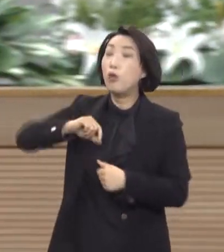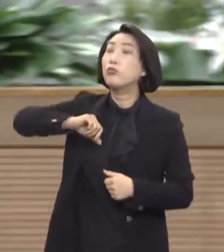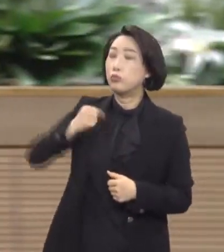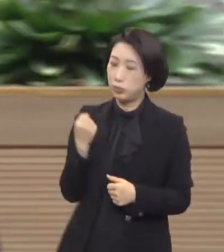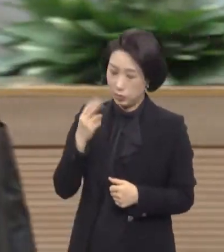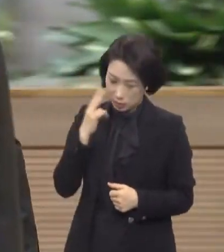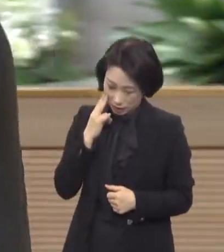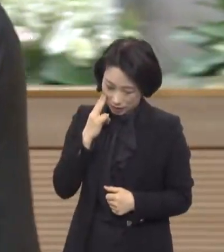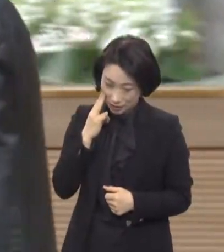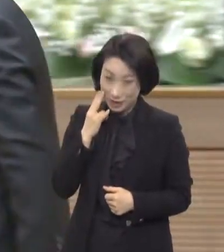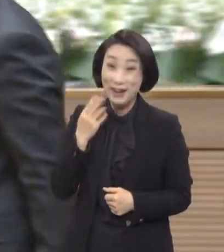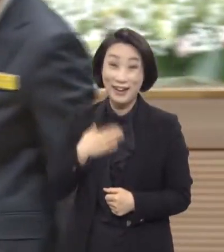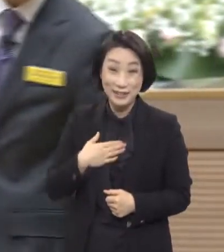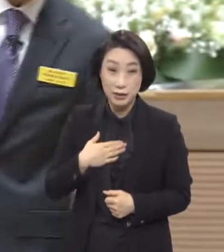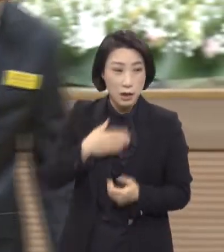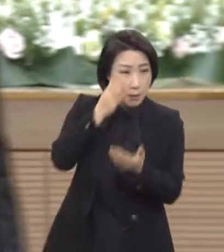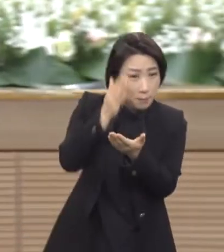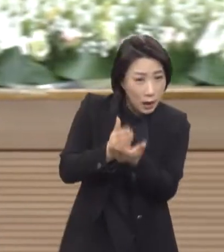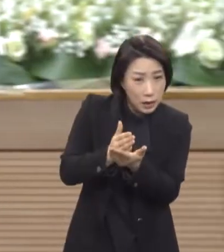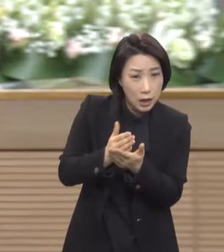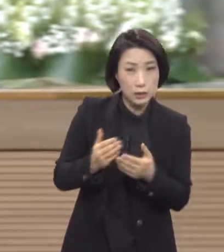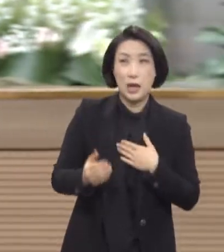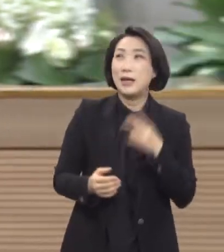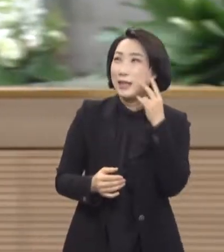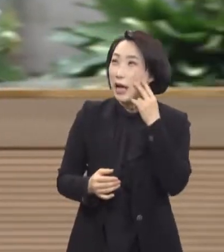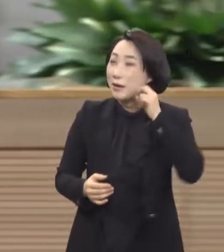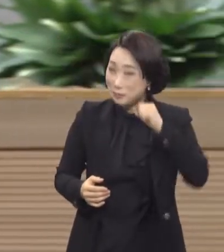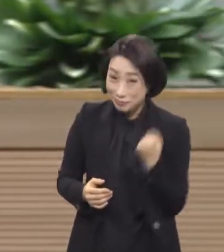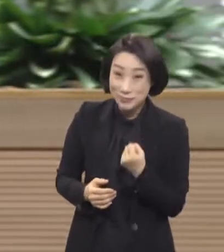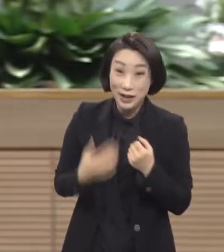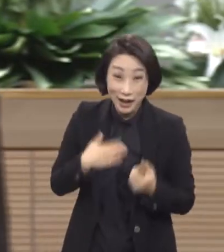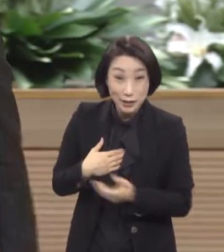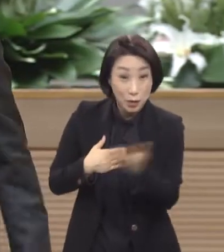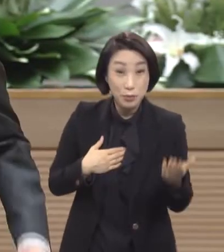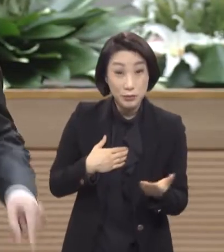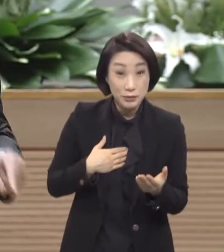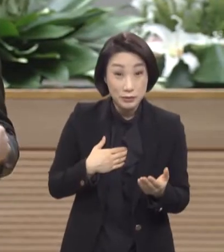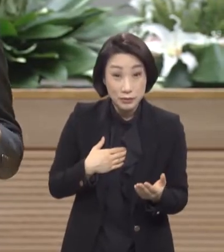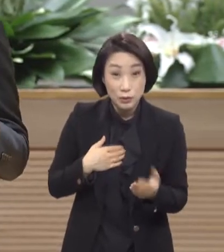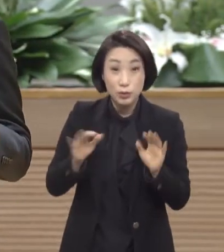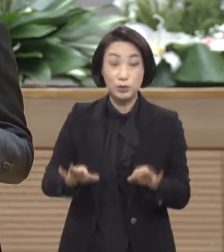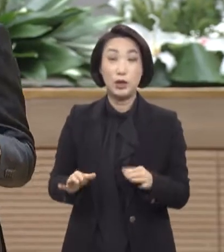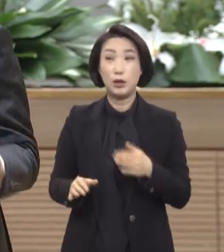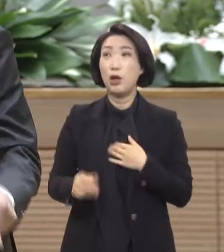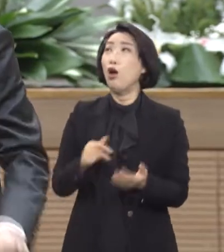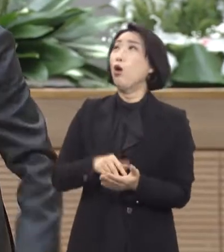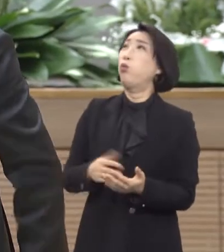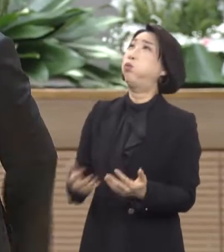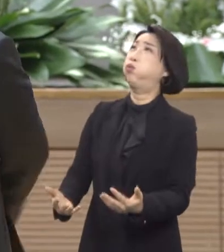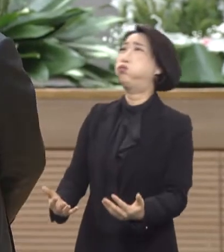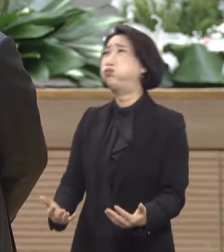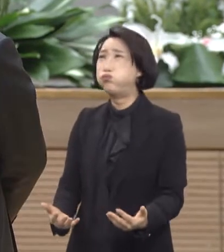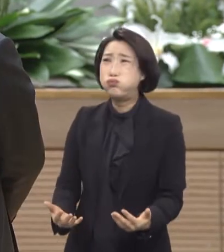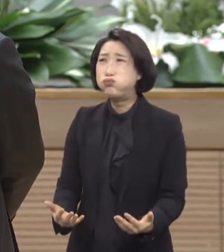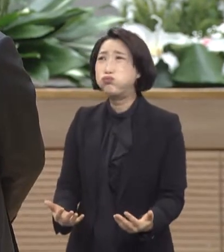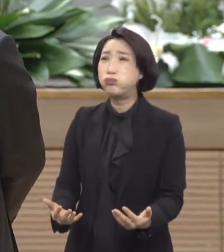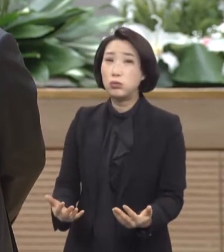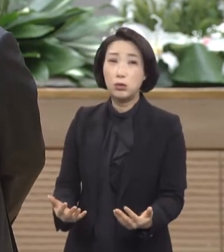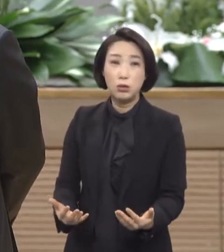거야. 하지 말라만 안 하는 거야. 근데 내 사정이 그런데 어떻게